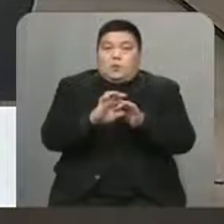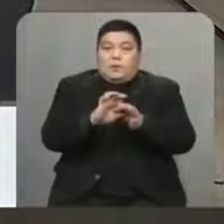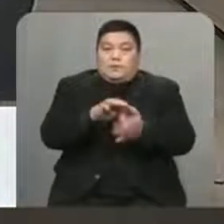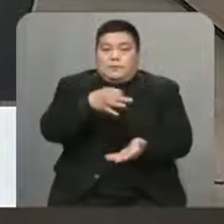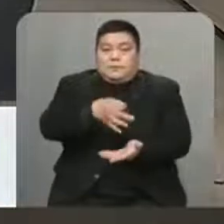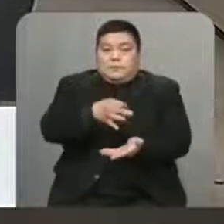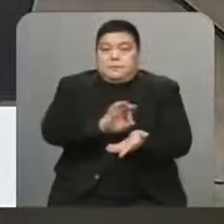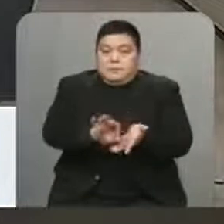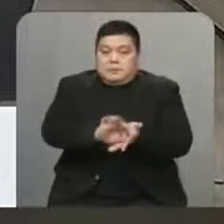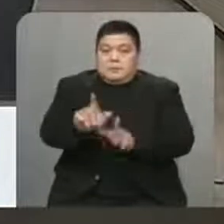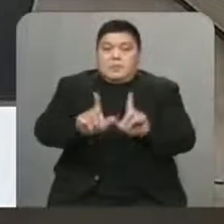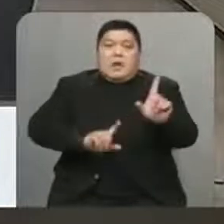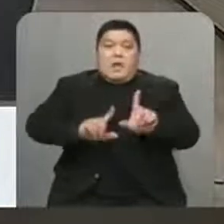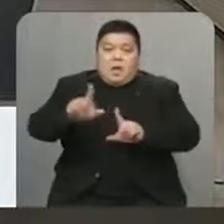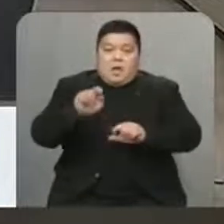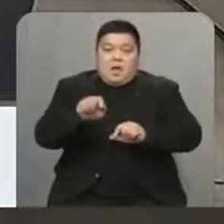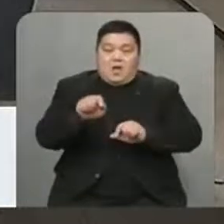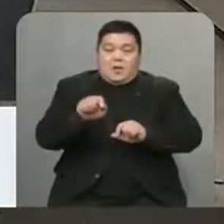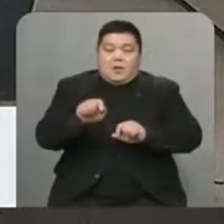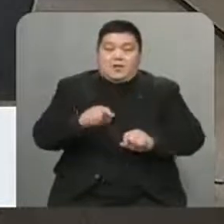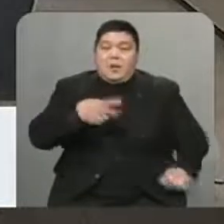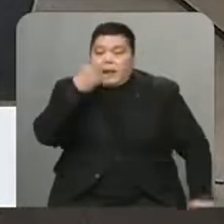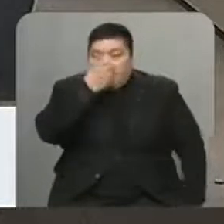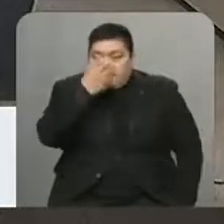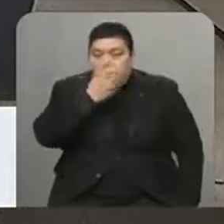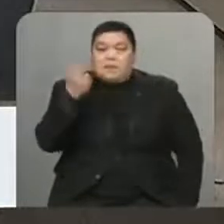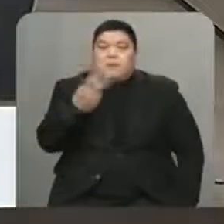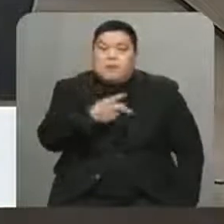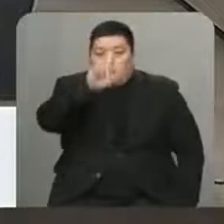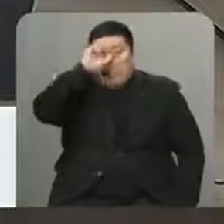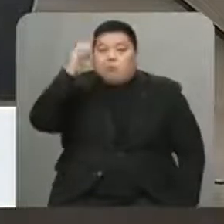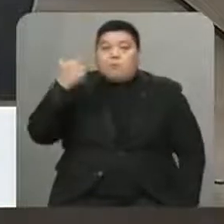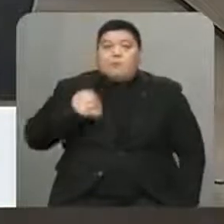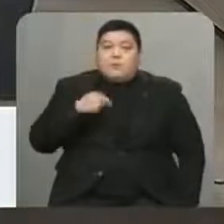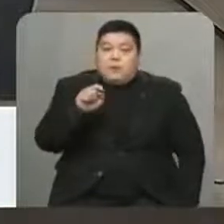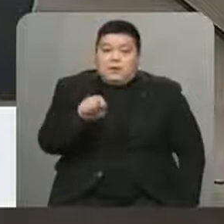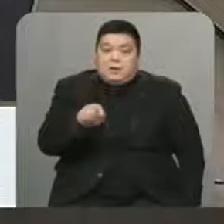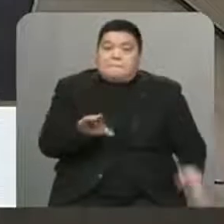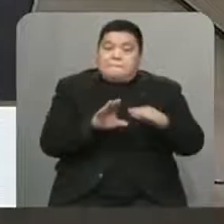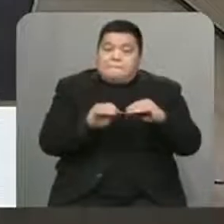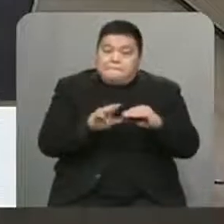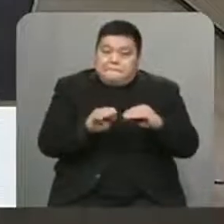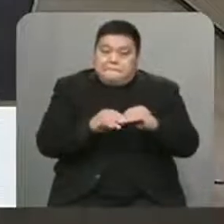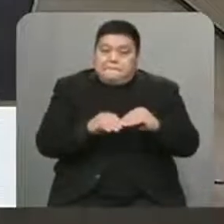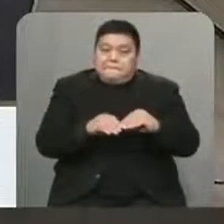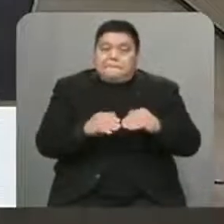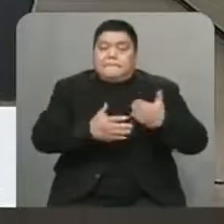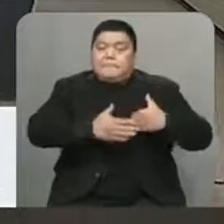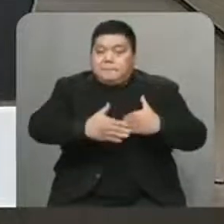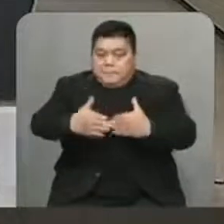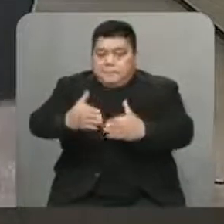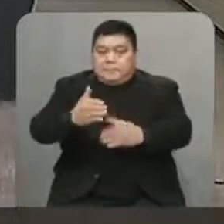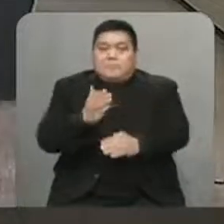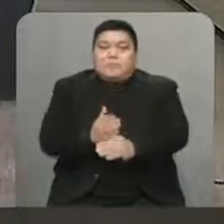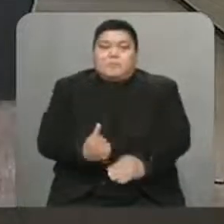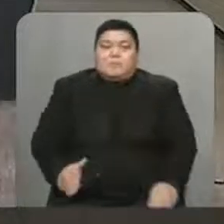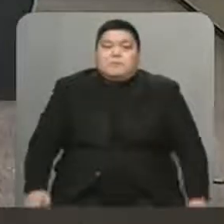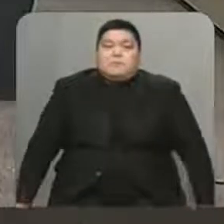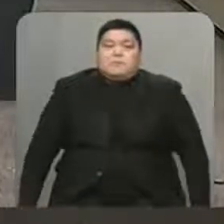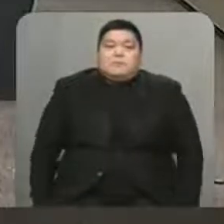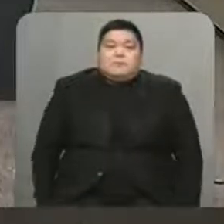꾸준히 보도했는데요. 해당 사안에 대한 감사는 물론 정부 차원의 대책까지 추진되고 있습니다. 하초희 기자의